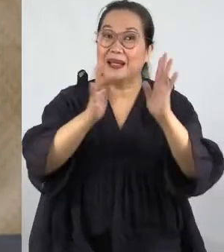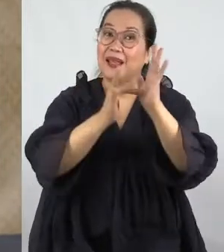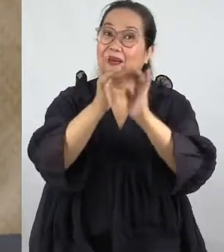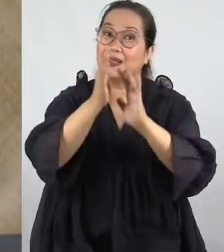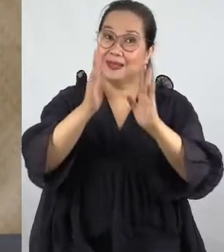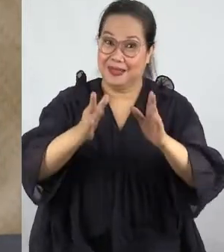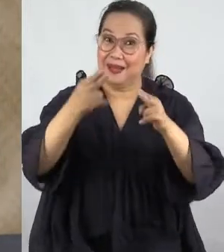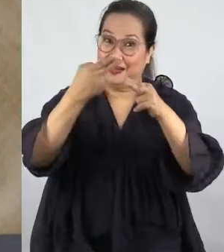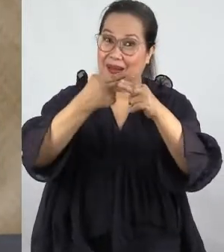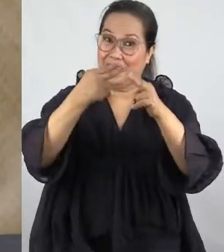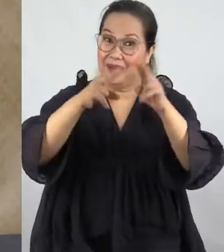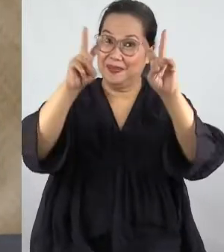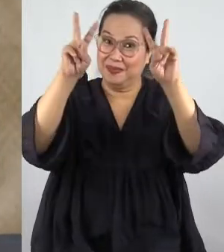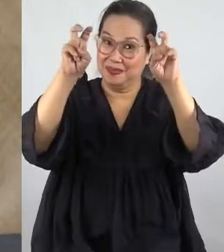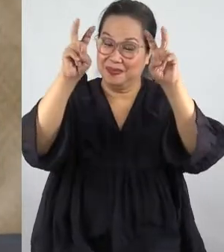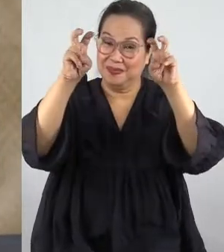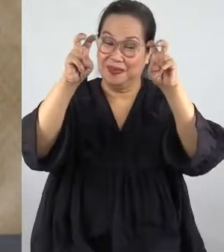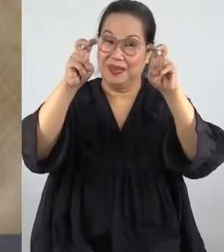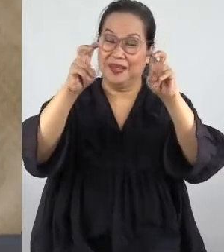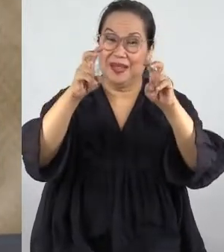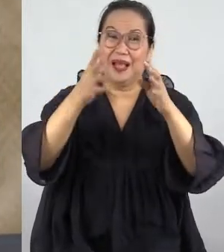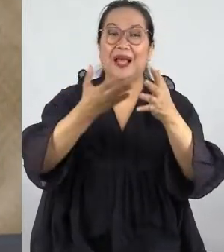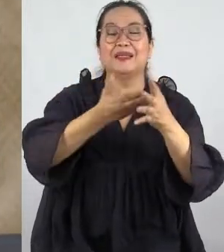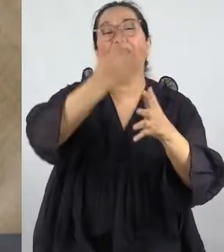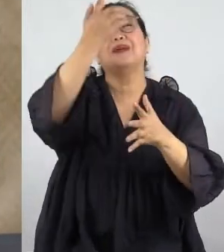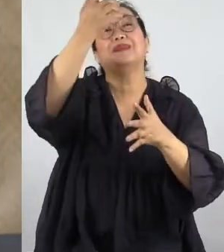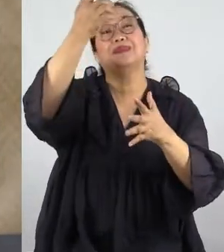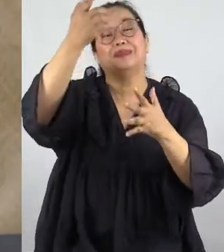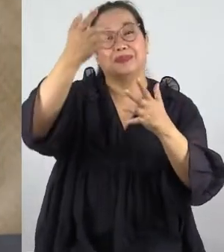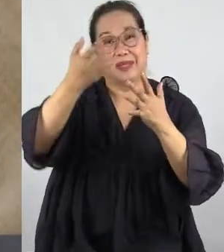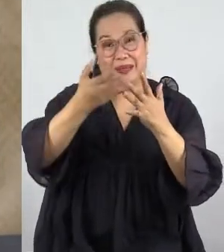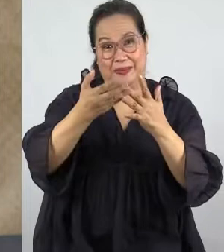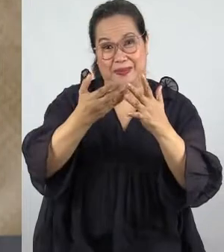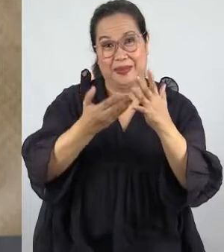doon. Yung manaka-naka lang pong Kristiyano.